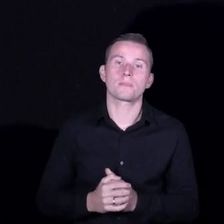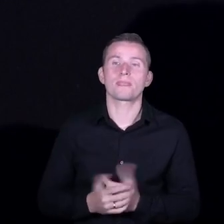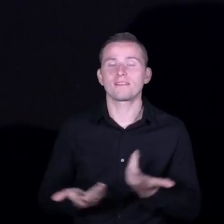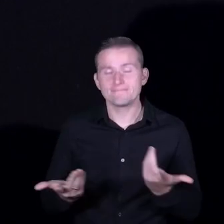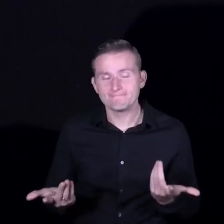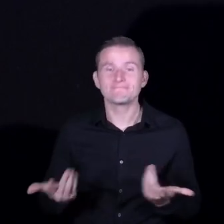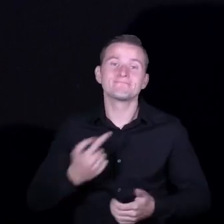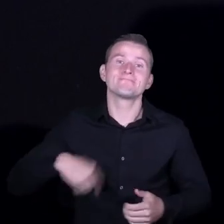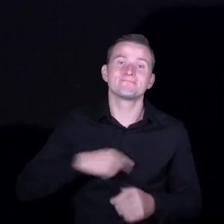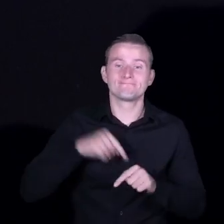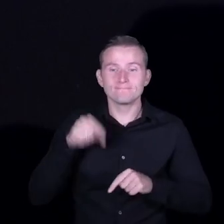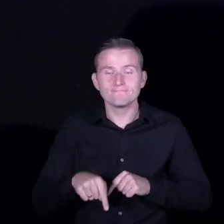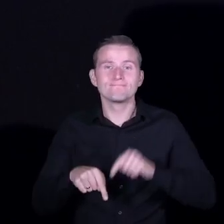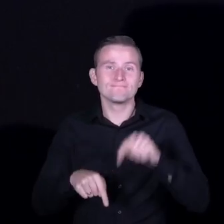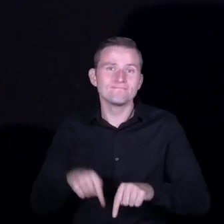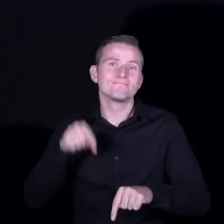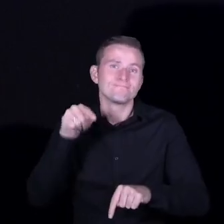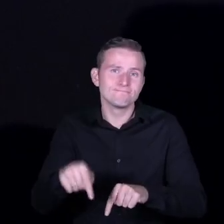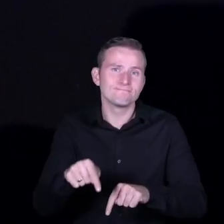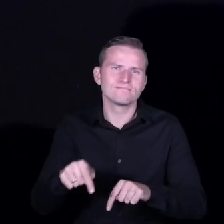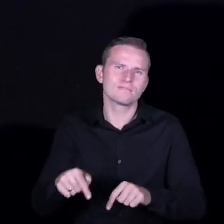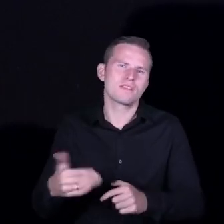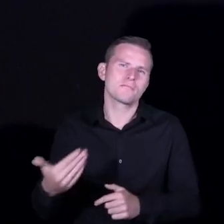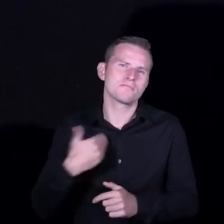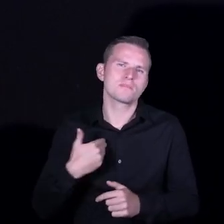kroku, zlecając analizę, o której też była mowa